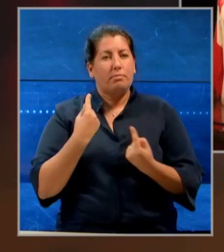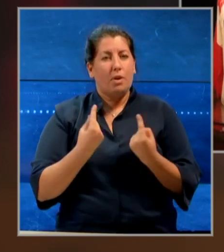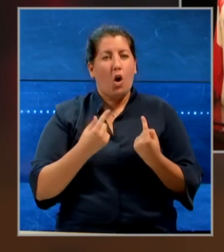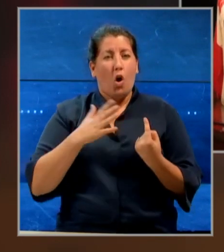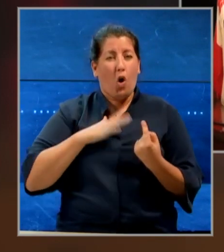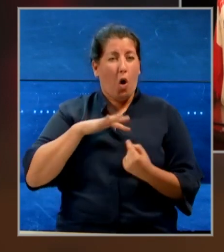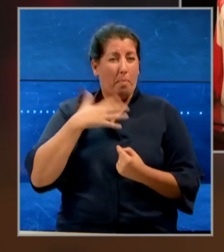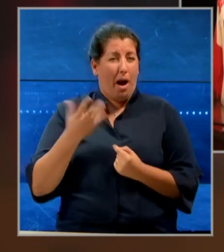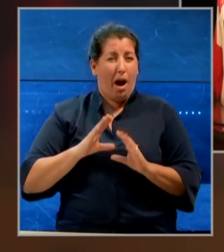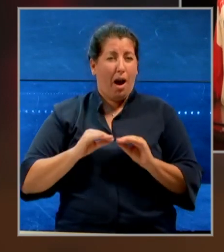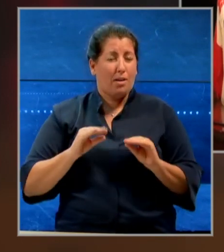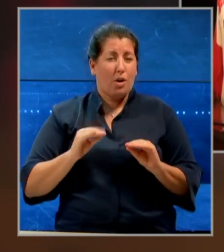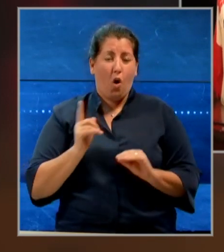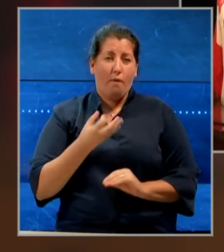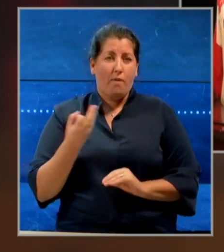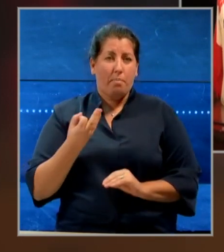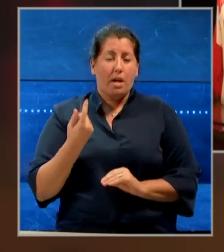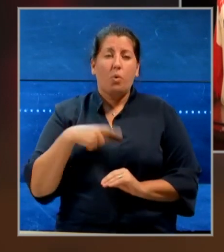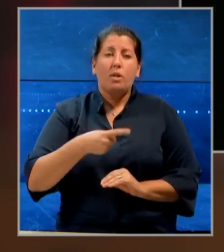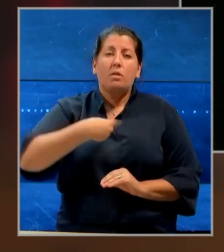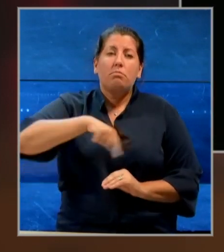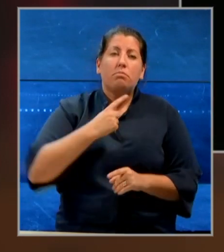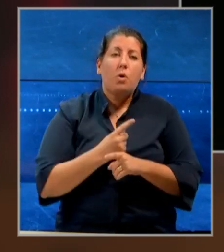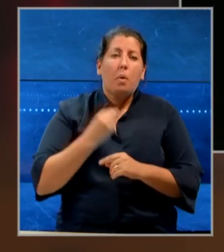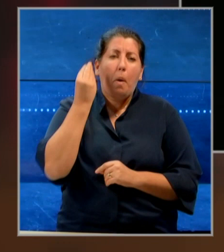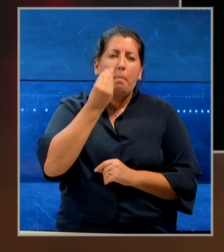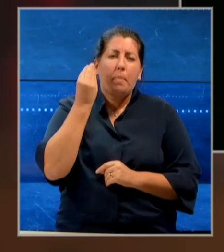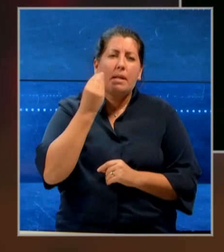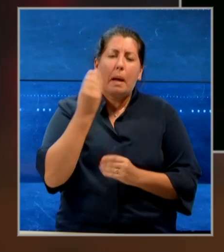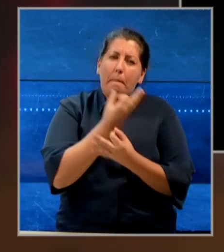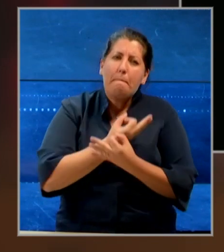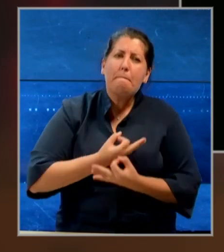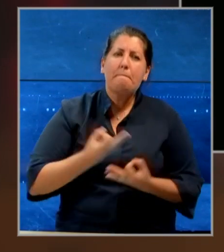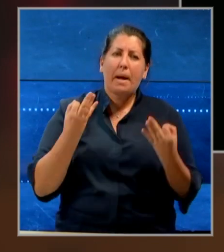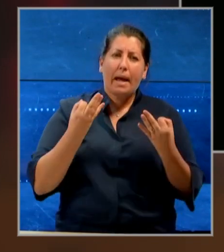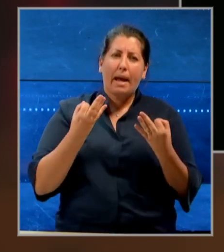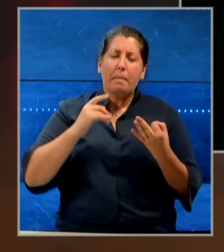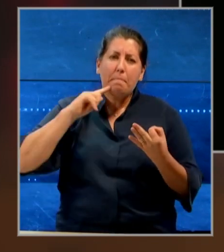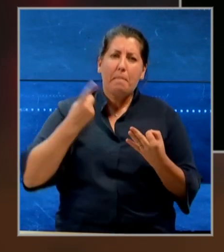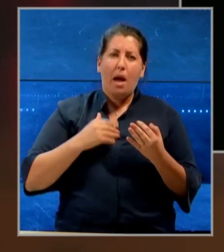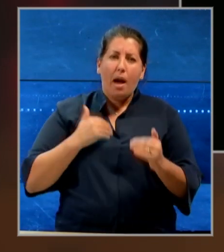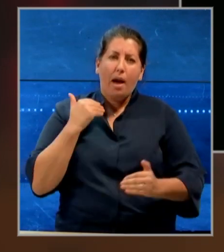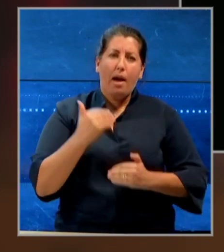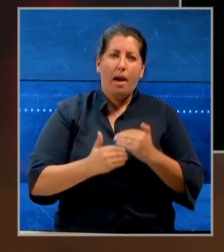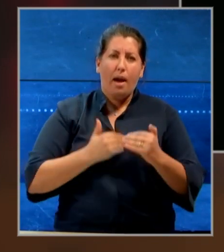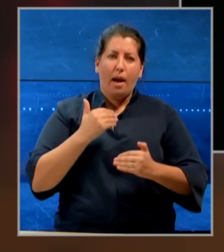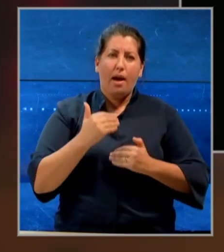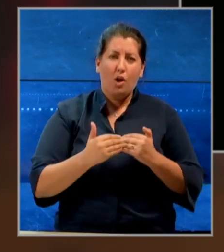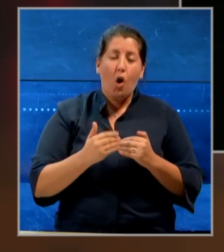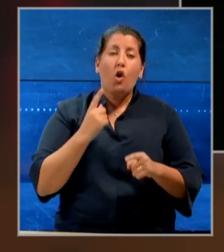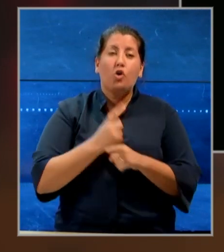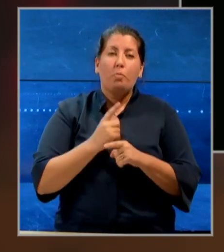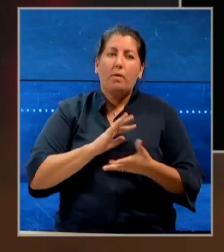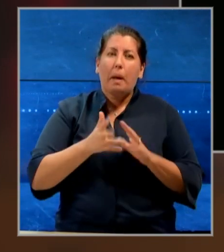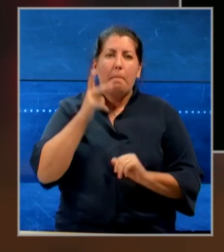Quindi noi dobbiamo pensare a fare quanto meglio sappiamo fare, quanto bene dobbiamo fare, e magari essere più incisivi e più bravi nel